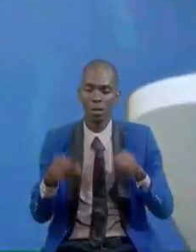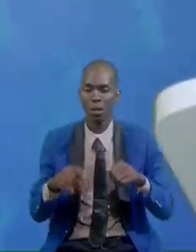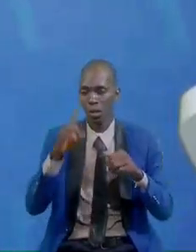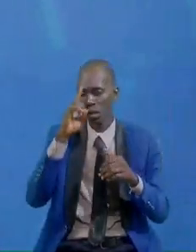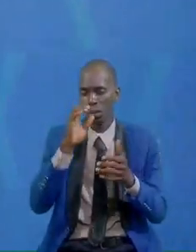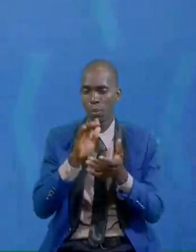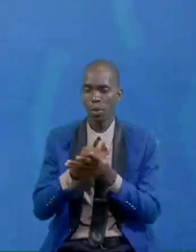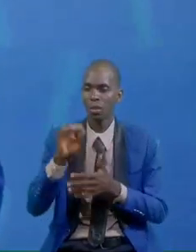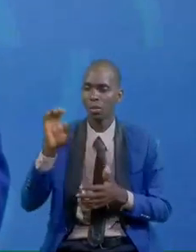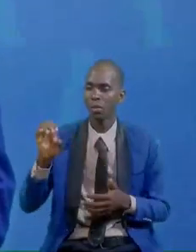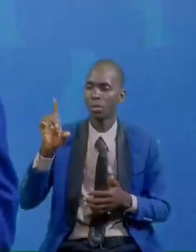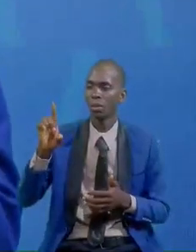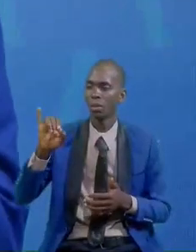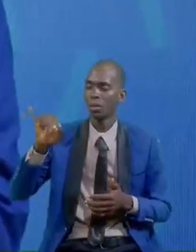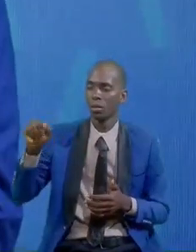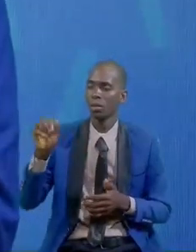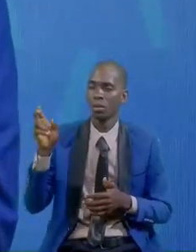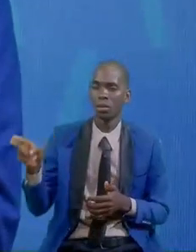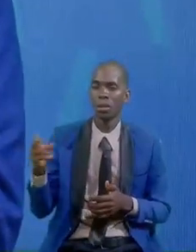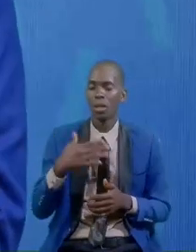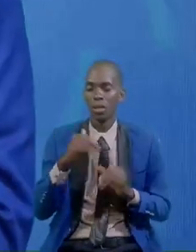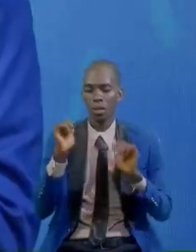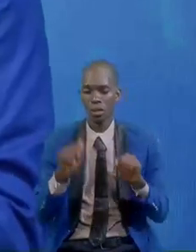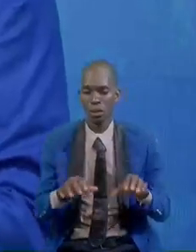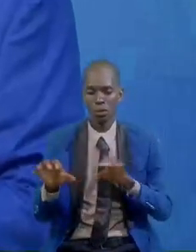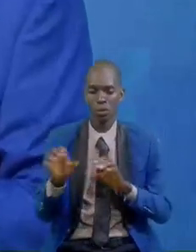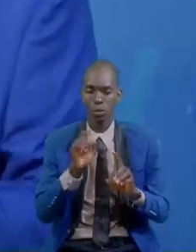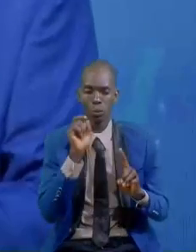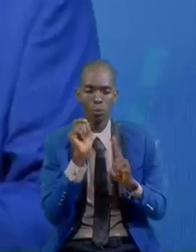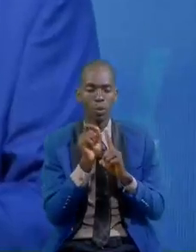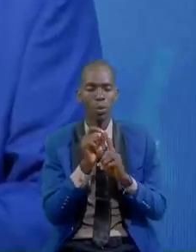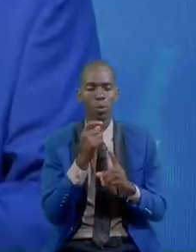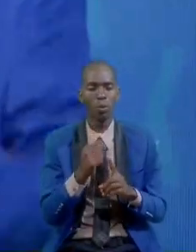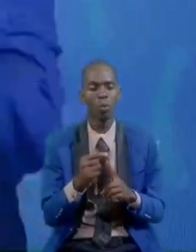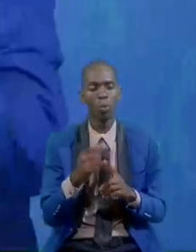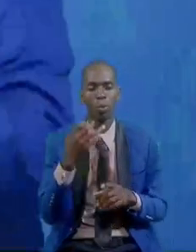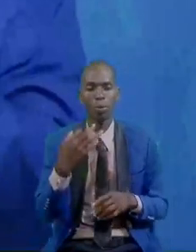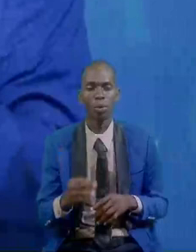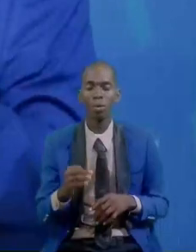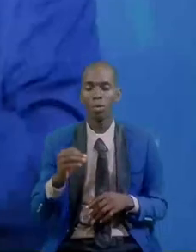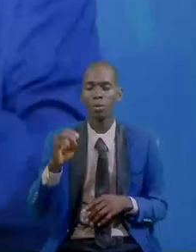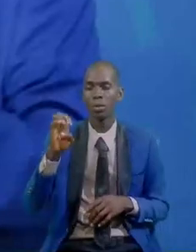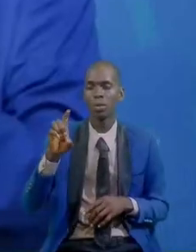peut croire à Élie, et il peut faire exactement ce que Élie a dit,